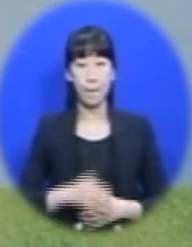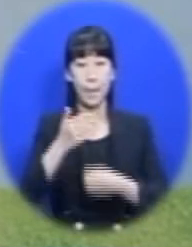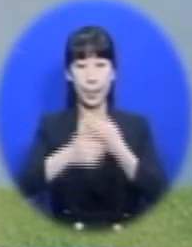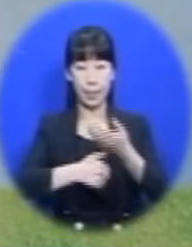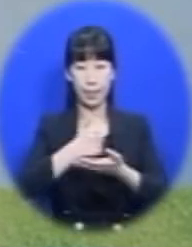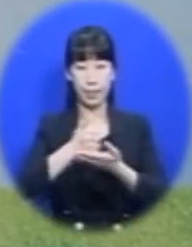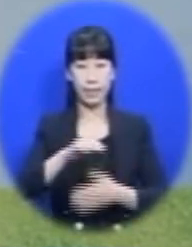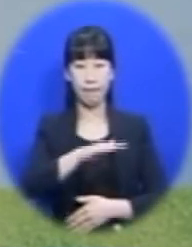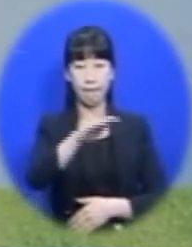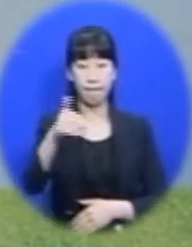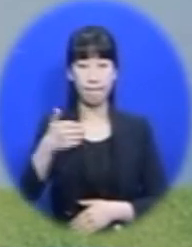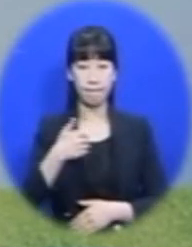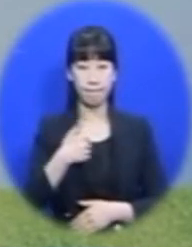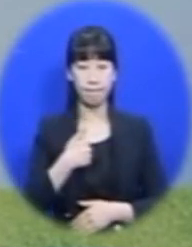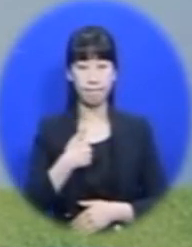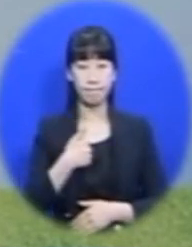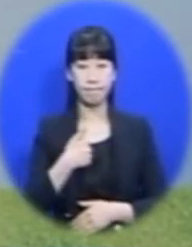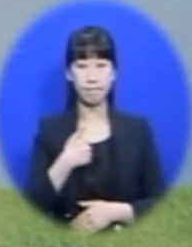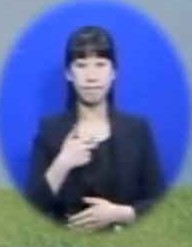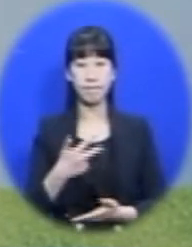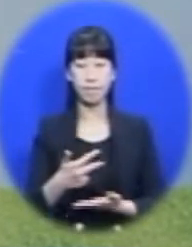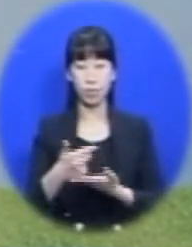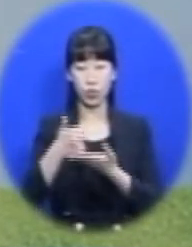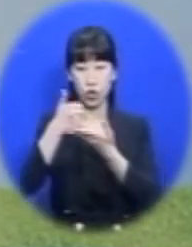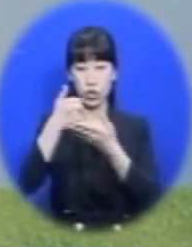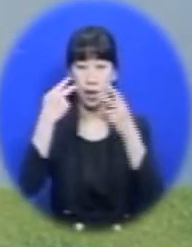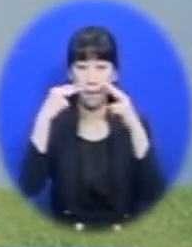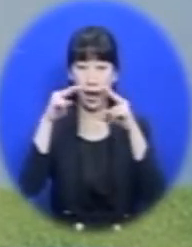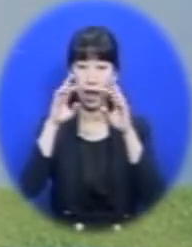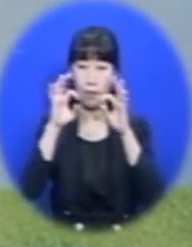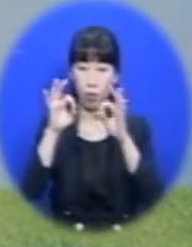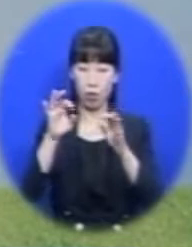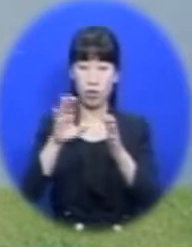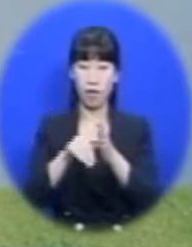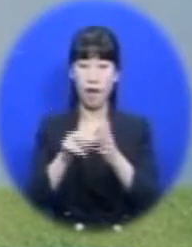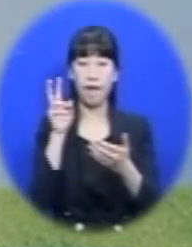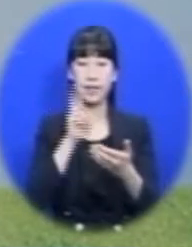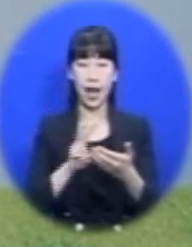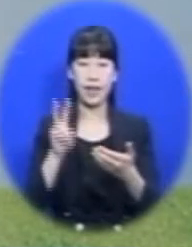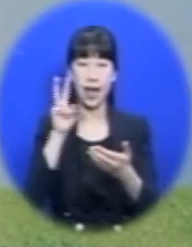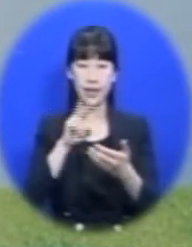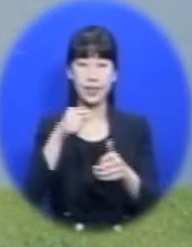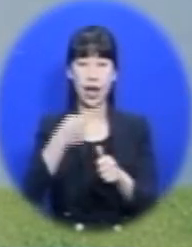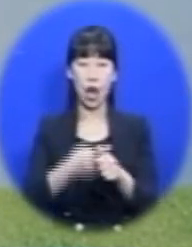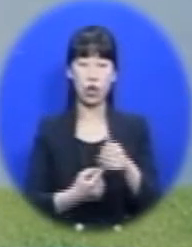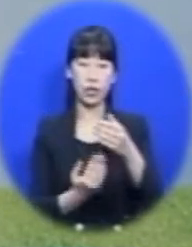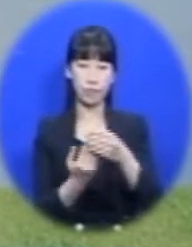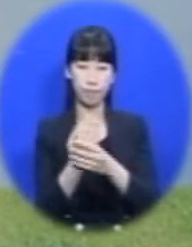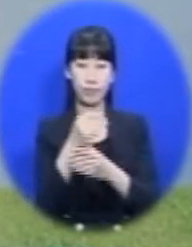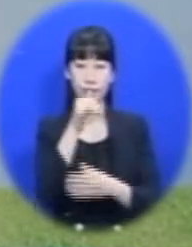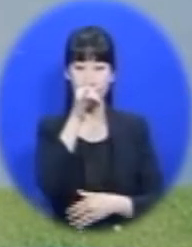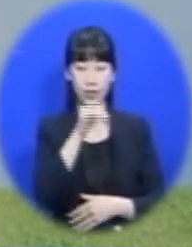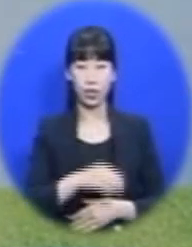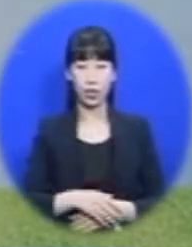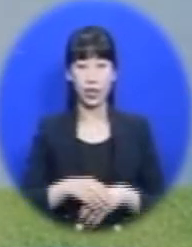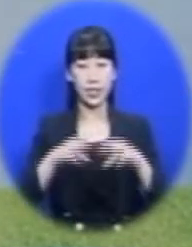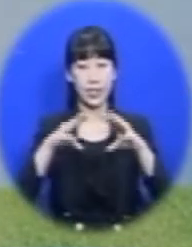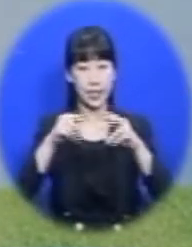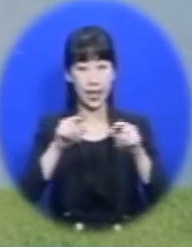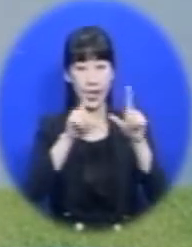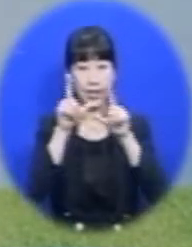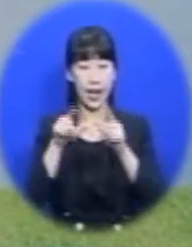하나님은 우리에게 우리가 주님을 바라볼 때 우리 속에 찬양을 일으켜내십니다. 이 땅에 사는 동안에